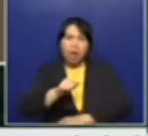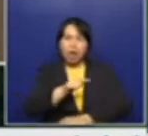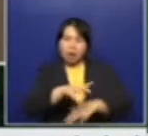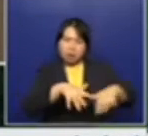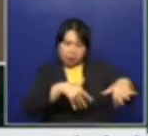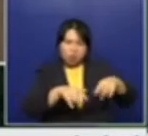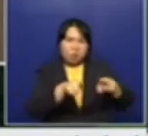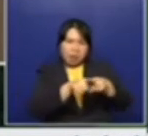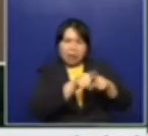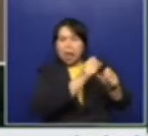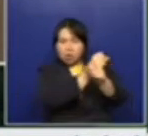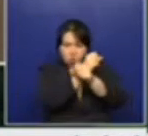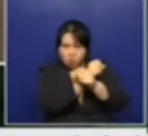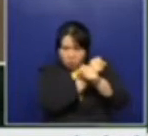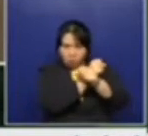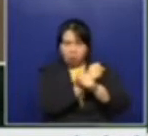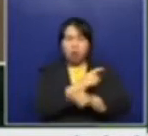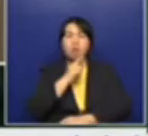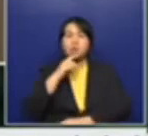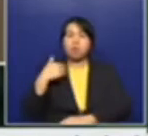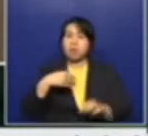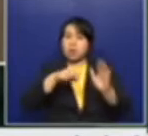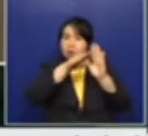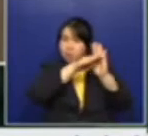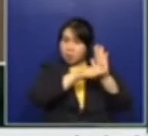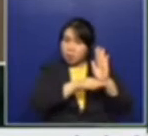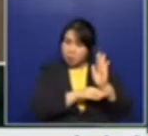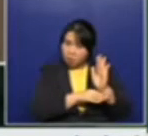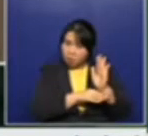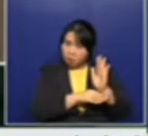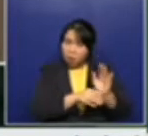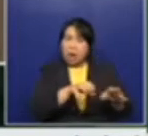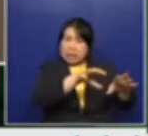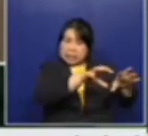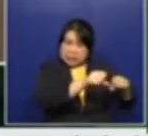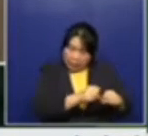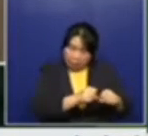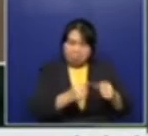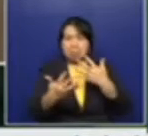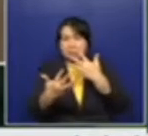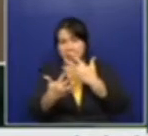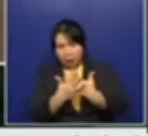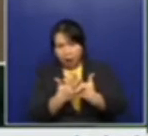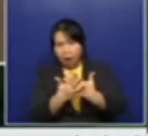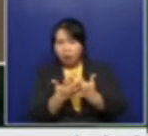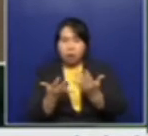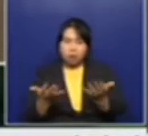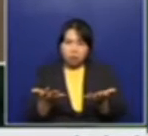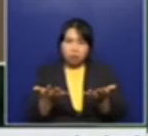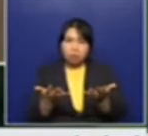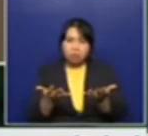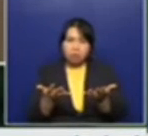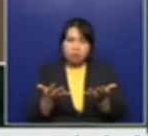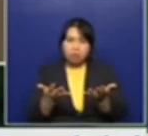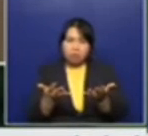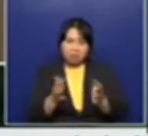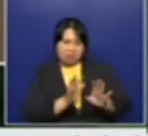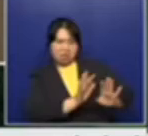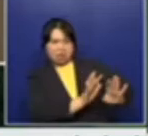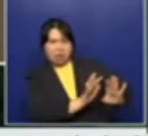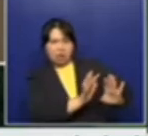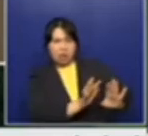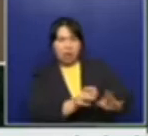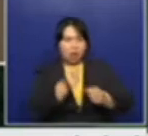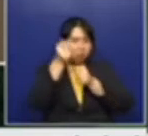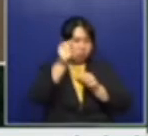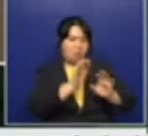วนการต่างๆไม่ว่าจะเป็นการจับกุมคุมขังหรือการที่จะไปสกัดไม่ให้มีการ